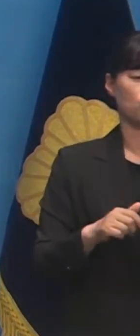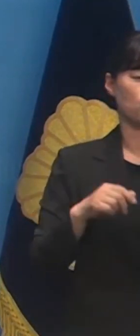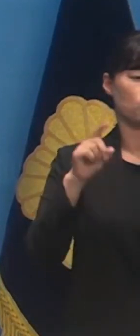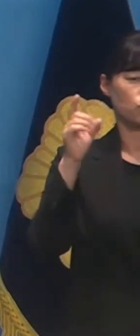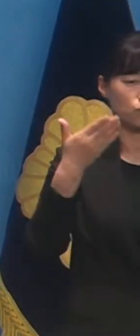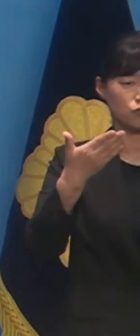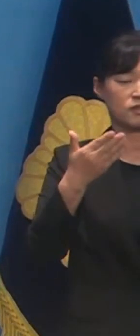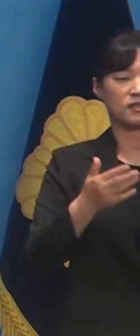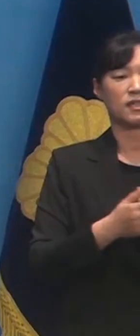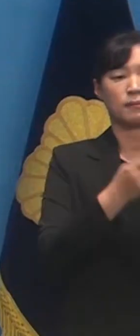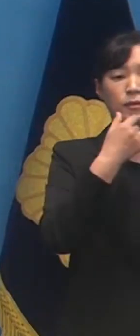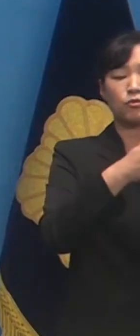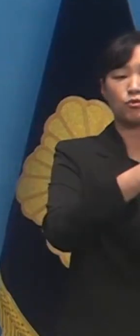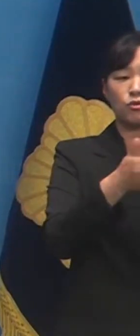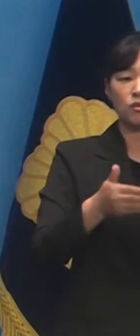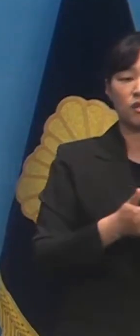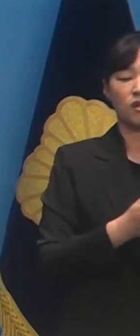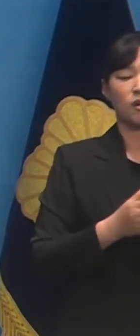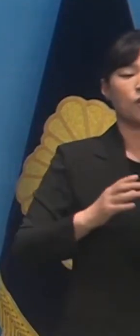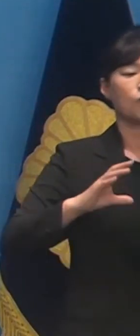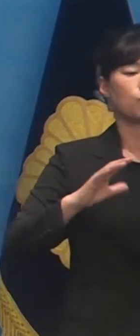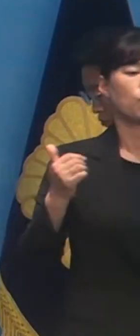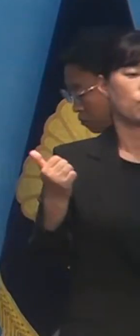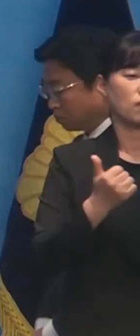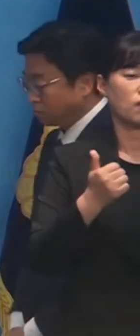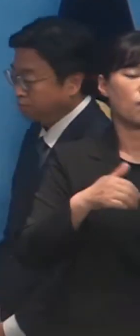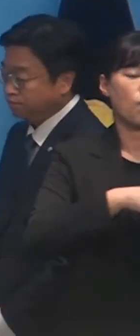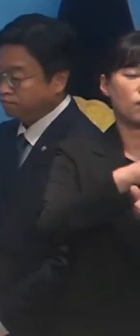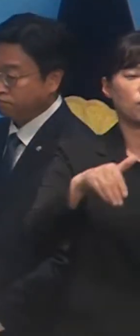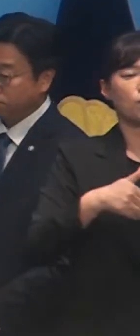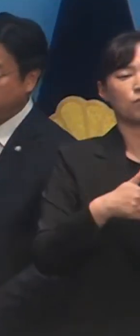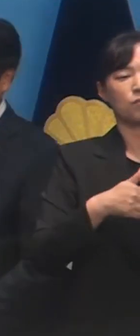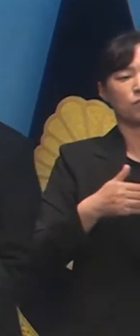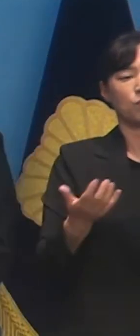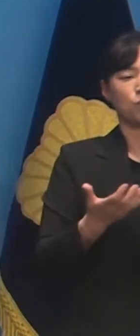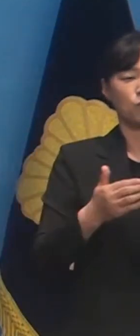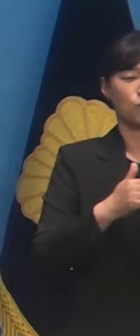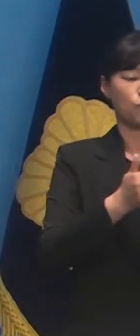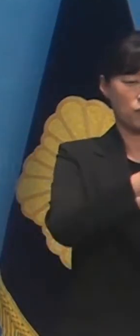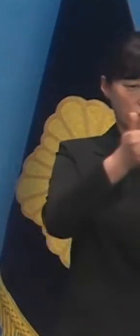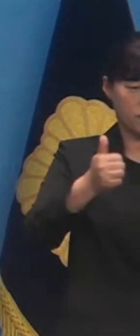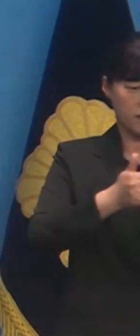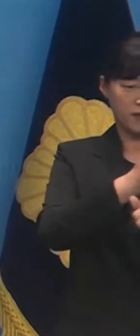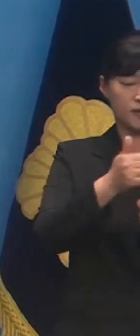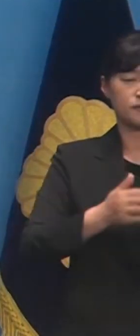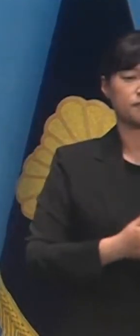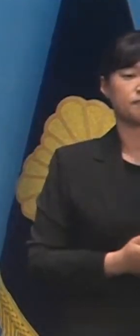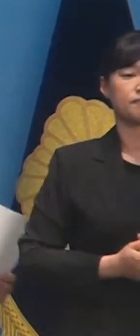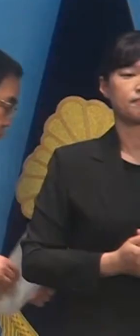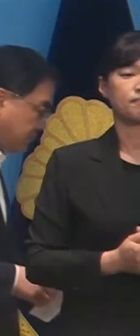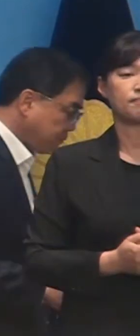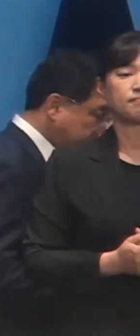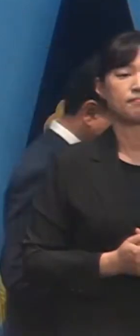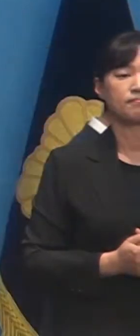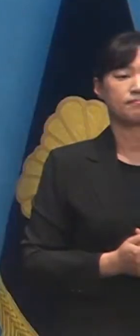9일 더불어민주당 국회 환경노동위원회 을 지키는 민생실천위원회.